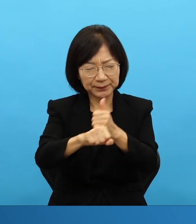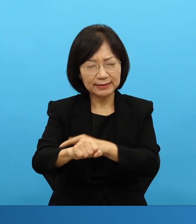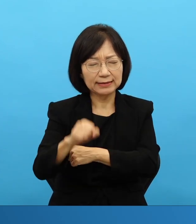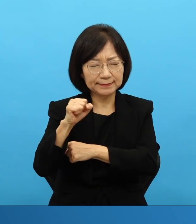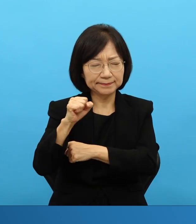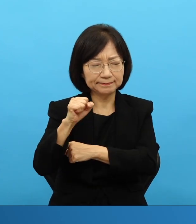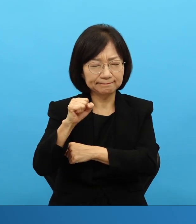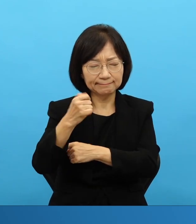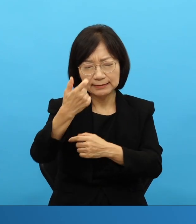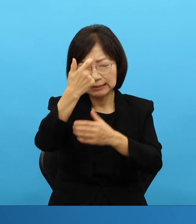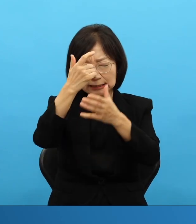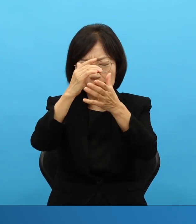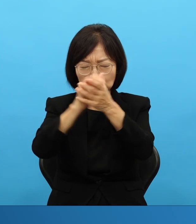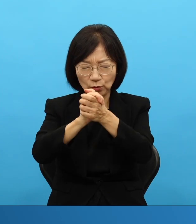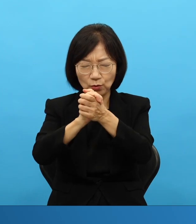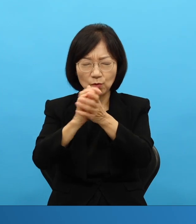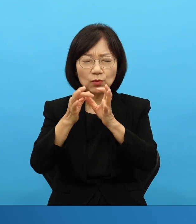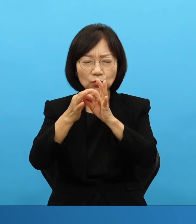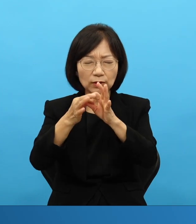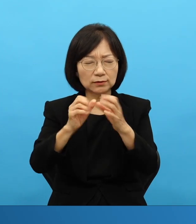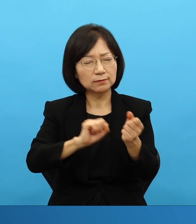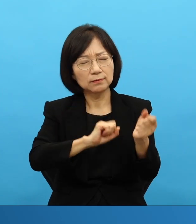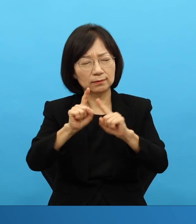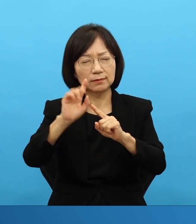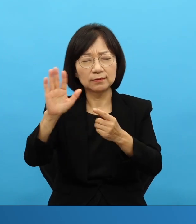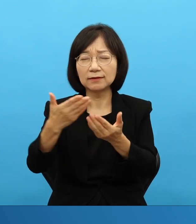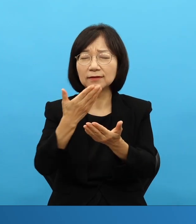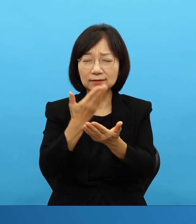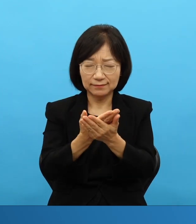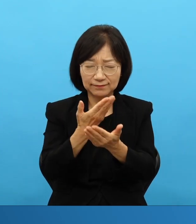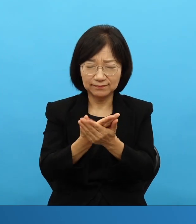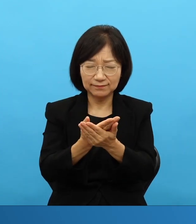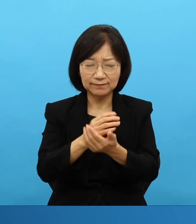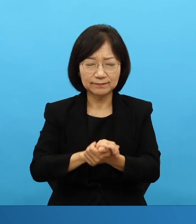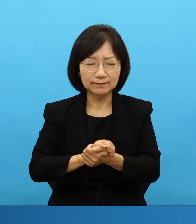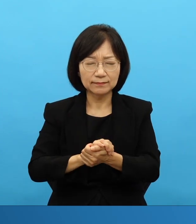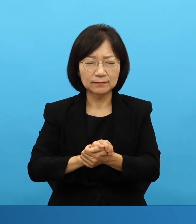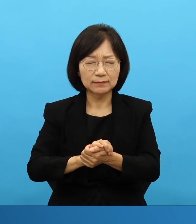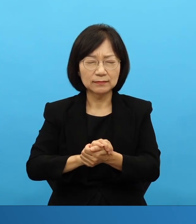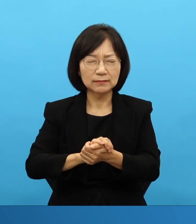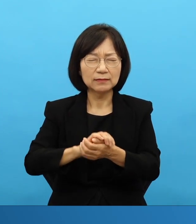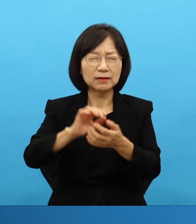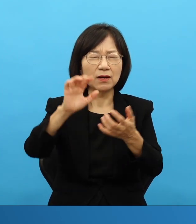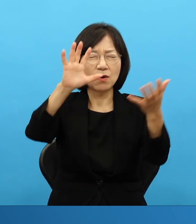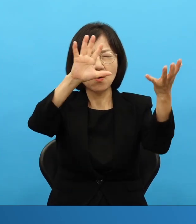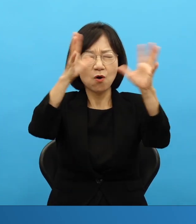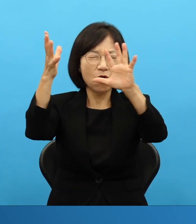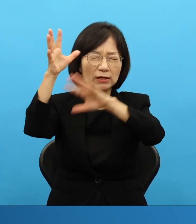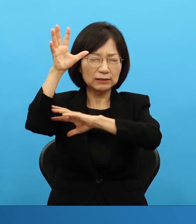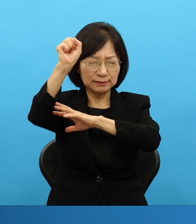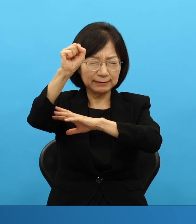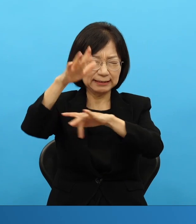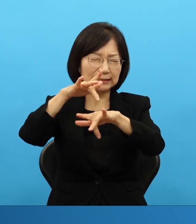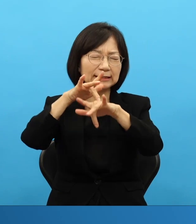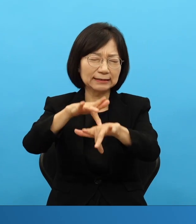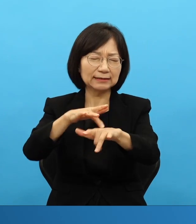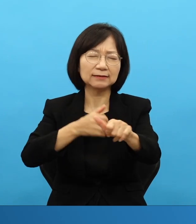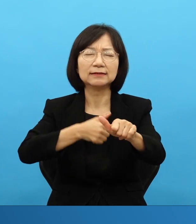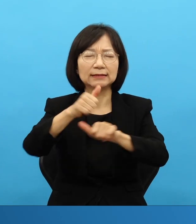being prolonged, resulting in the devastation of war and the deaths of countless peoples. 주님은 말세 때 난리와